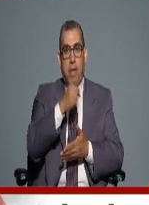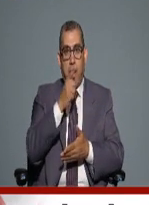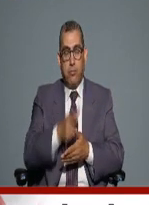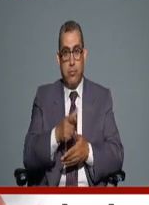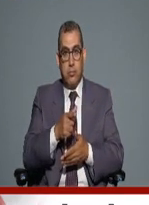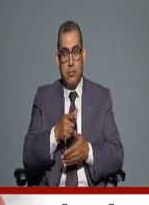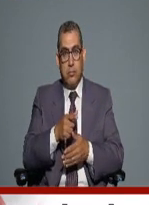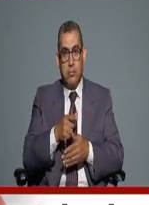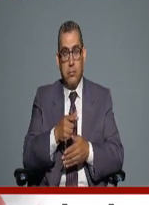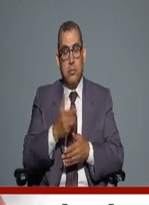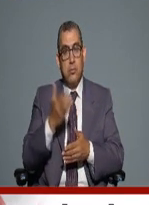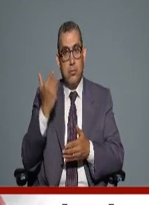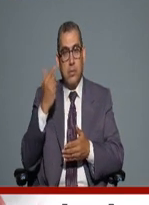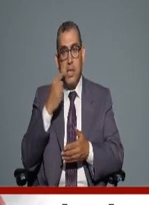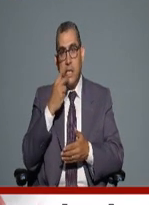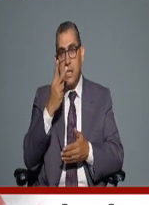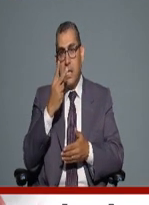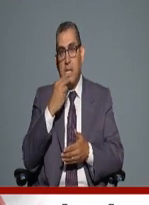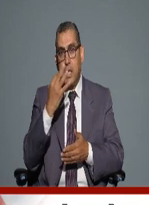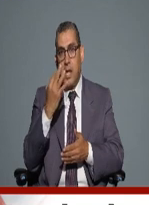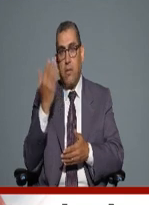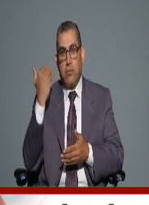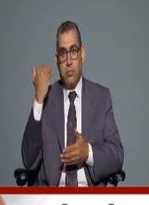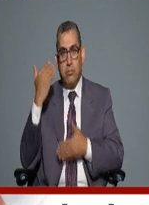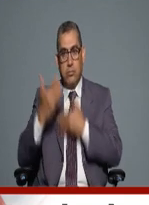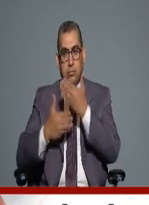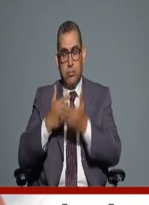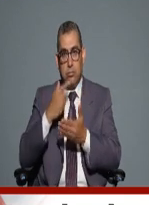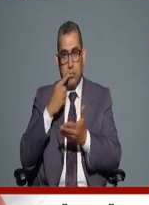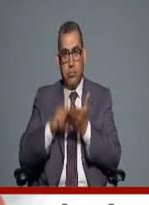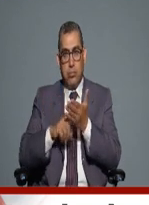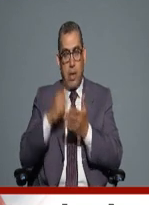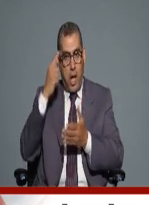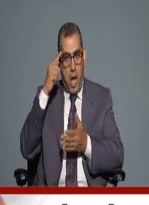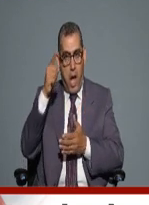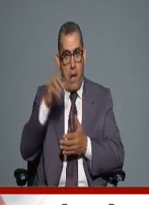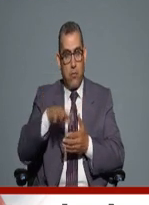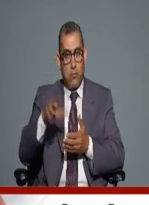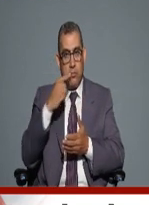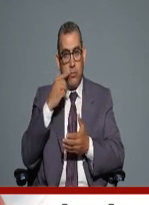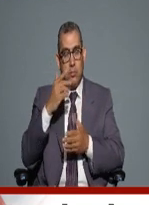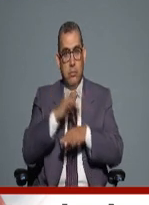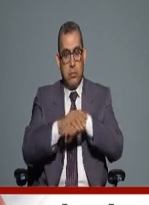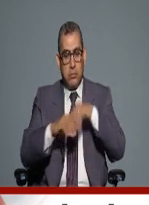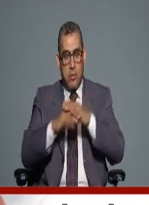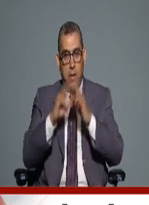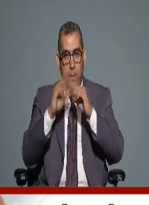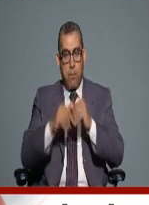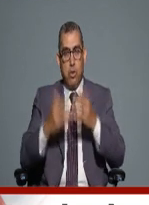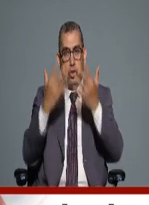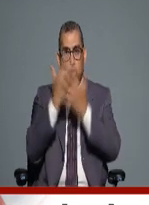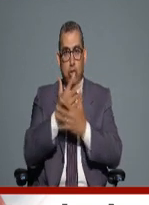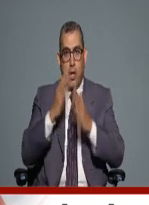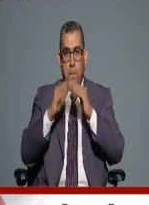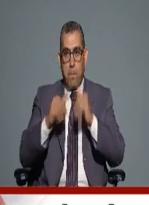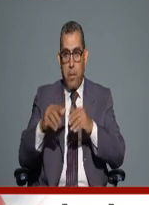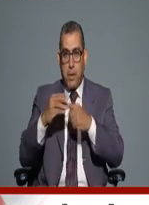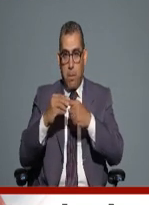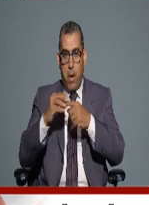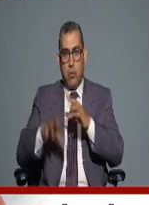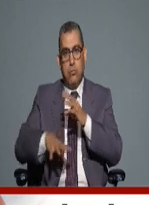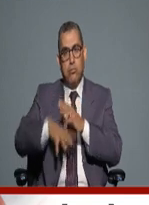وحديثا يمكن في السنتين ثلاثة الأخار حضراتكم تعلموا أن السواعد المصرية والشركات المصرية